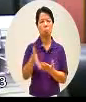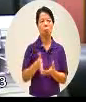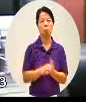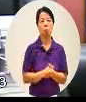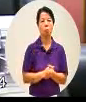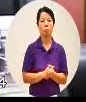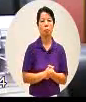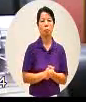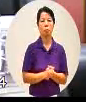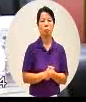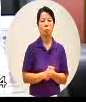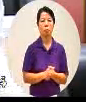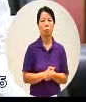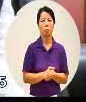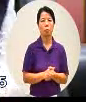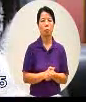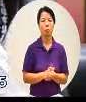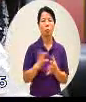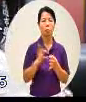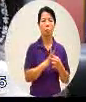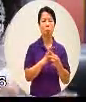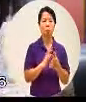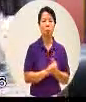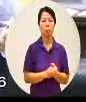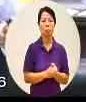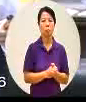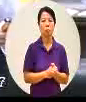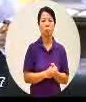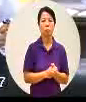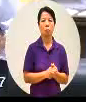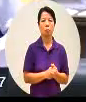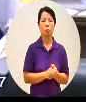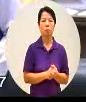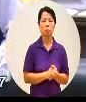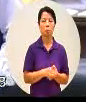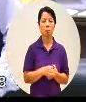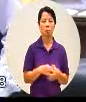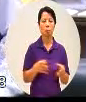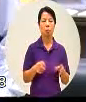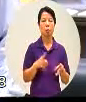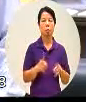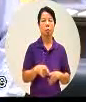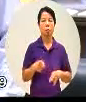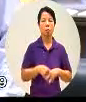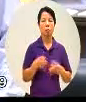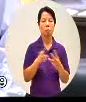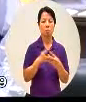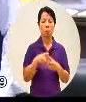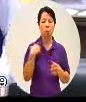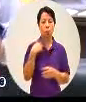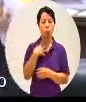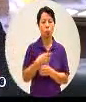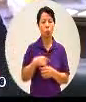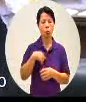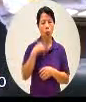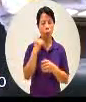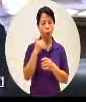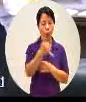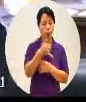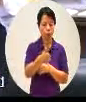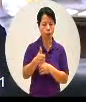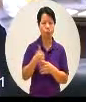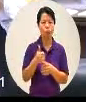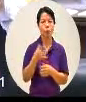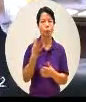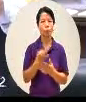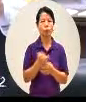谢。 英女哦。其实本州工业区我哪请伊啊啦？你看恁敢那一